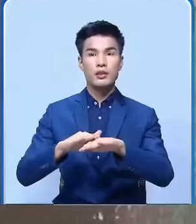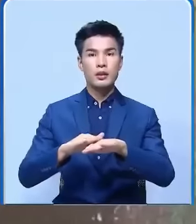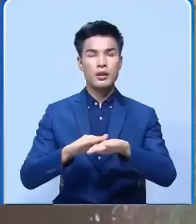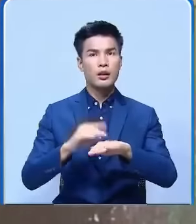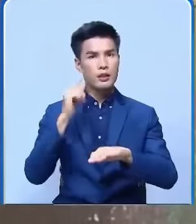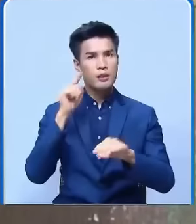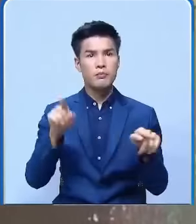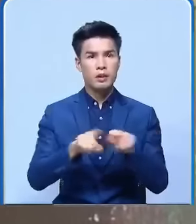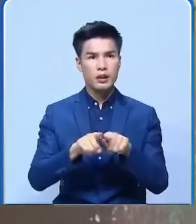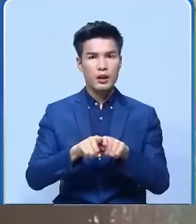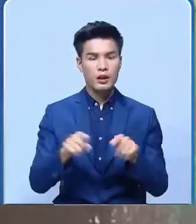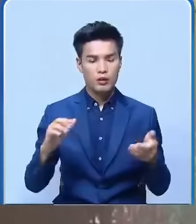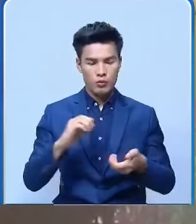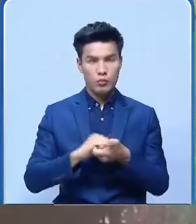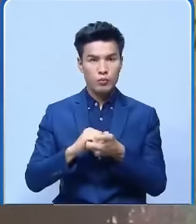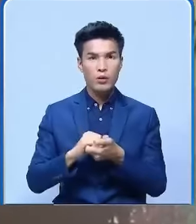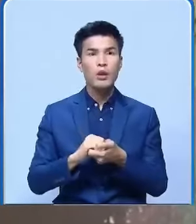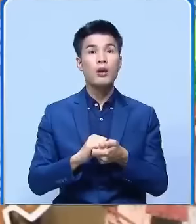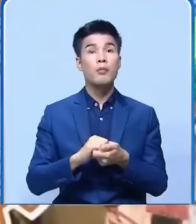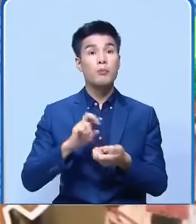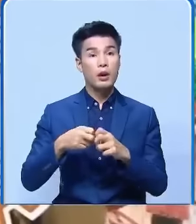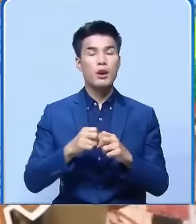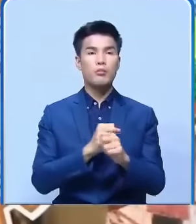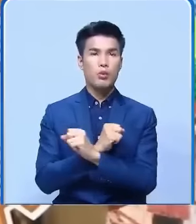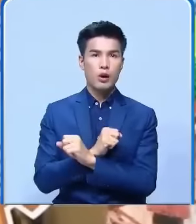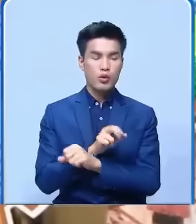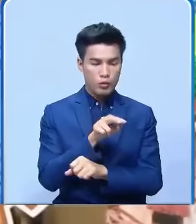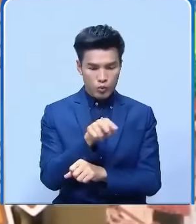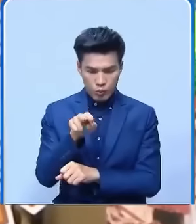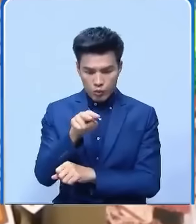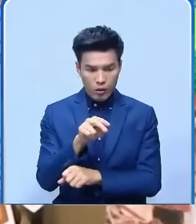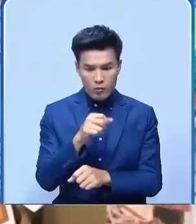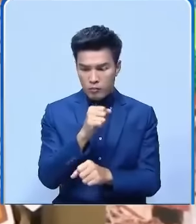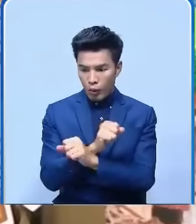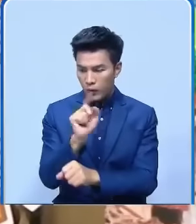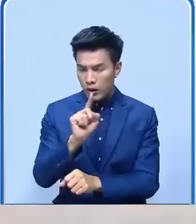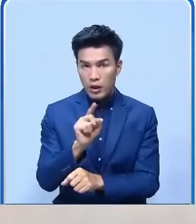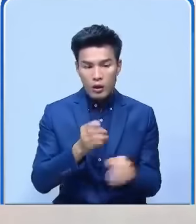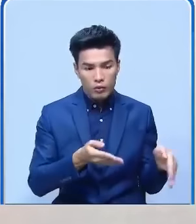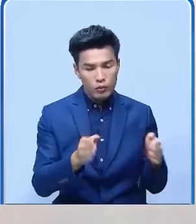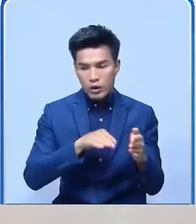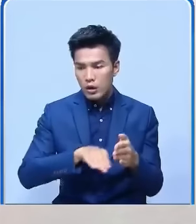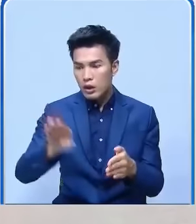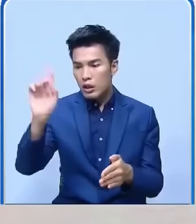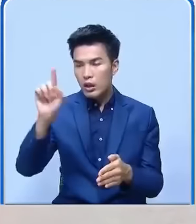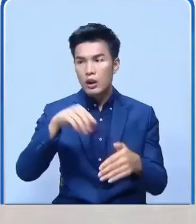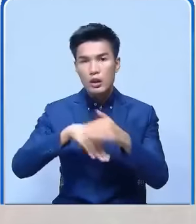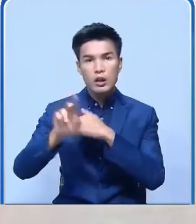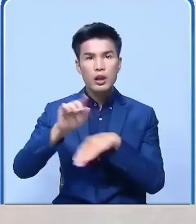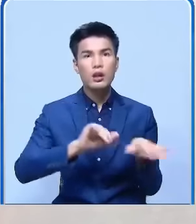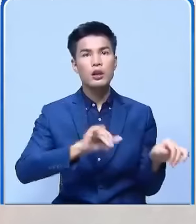ทางเดียวกันครับป้องกันเหตุภัยพิบัติแล้วก็ไปสำรวจพื้นที่ปลอดภัยเส้นทางหนีภัยต่างๆเพื่อรองรับการอพย